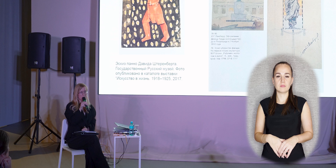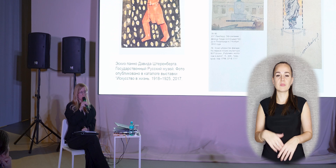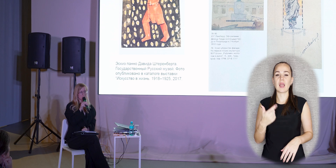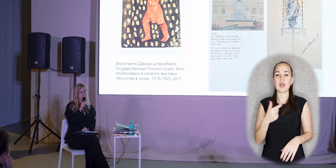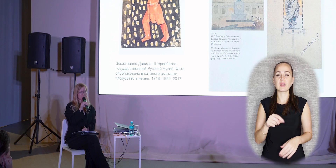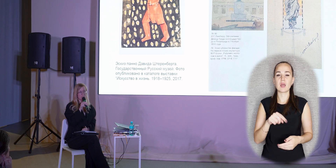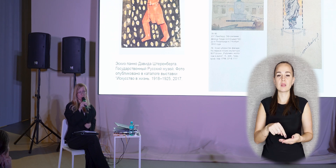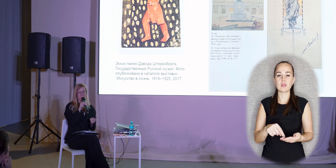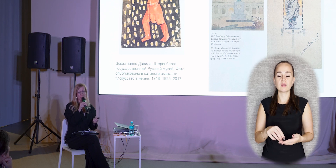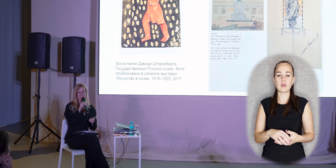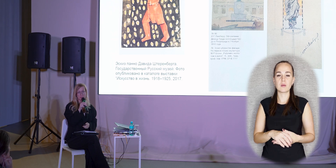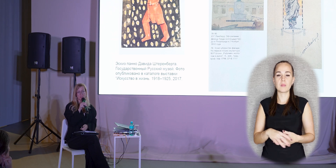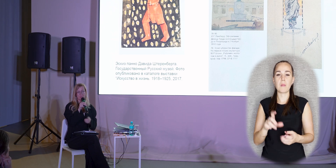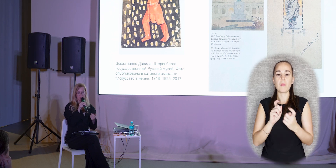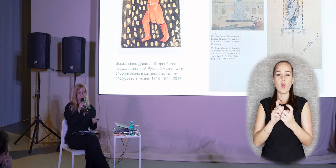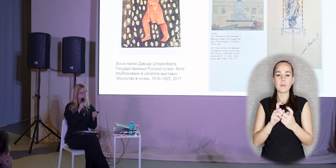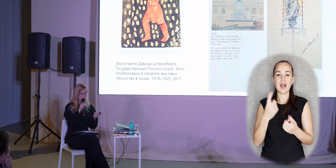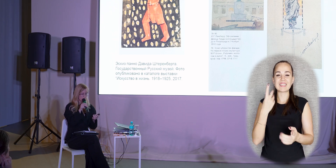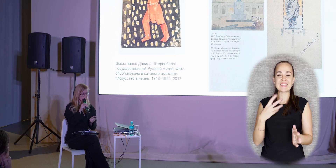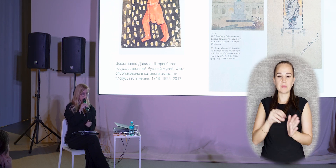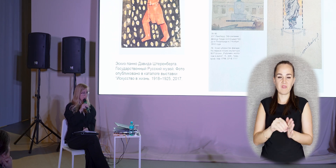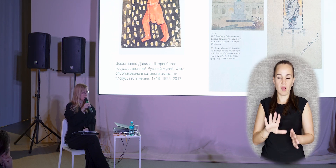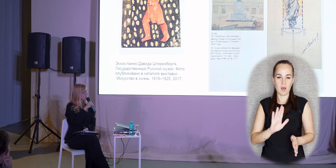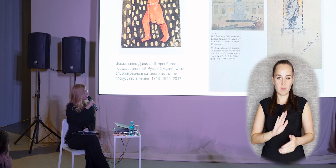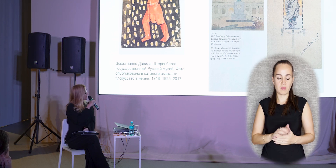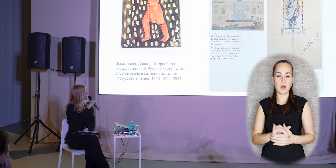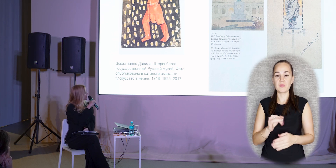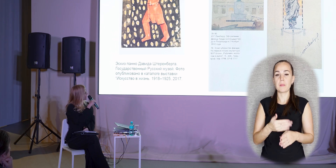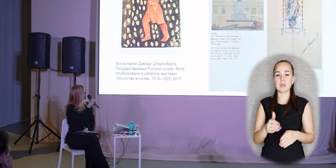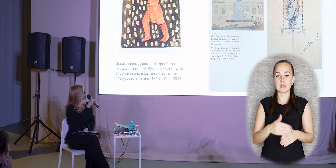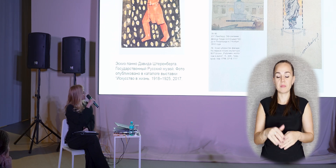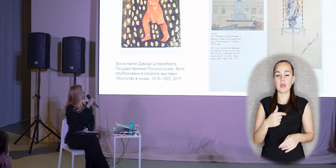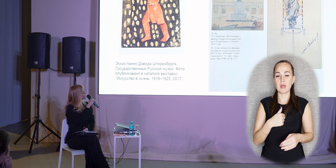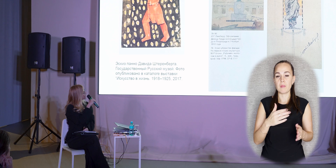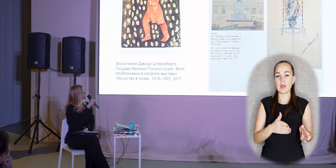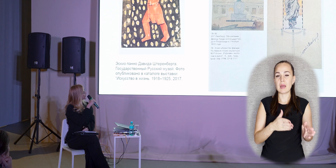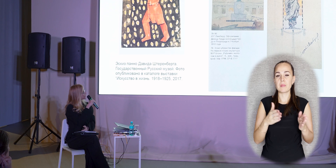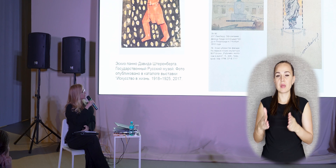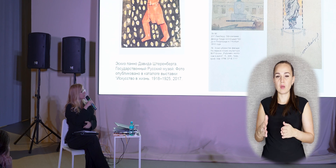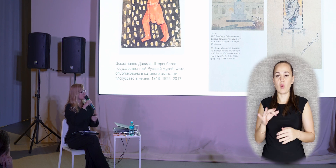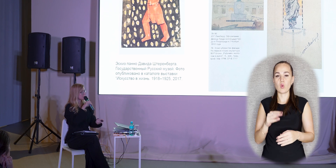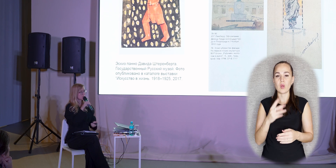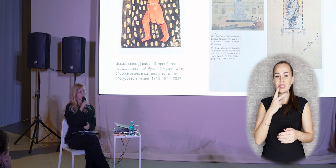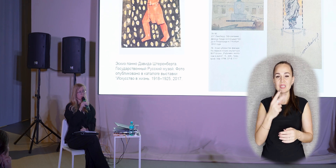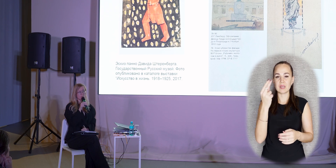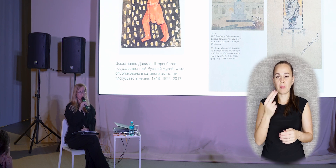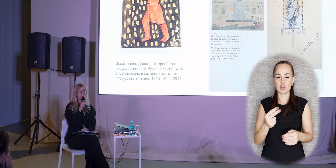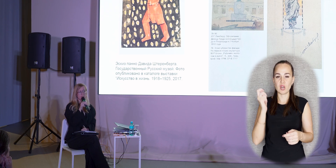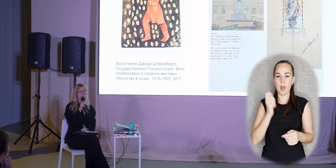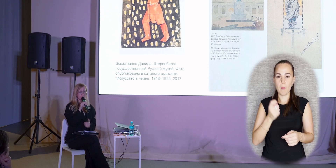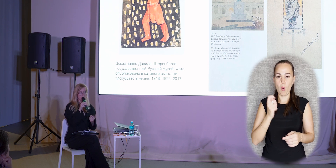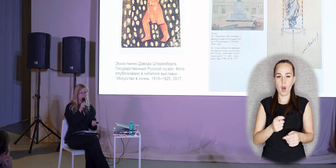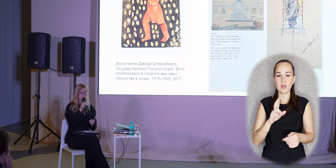где были два символа — серп и молот. И постепенно мы переходим от просто изображения